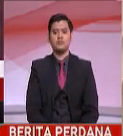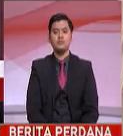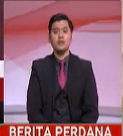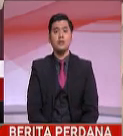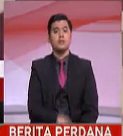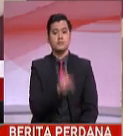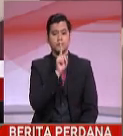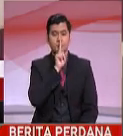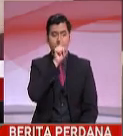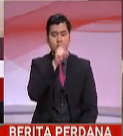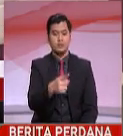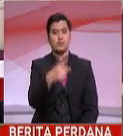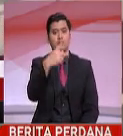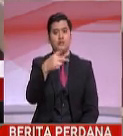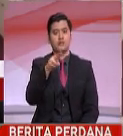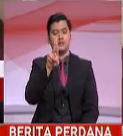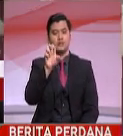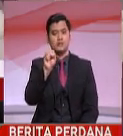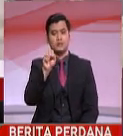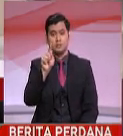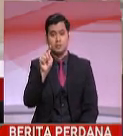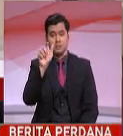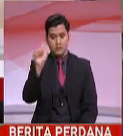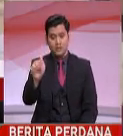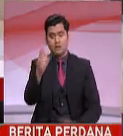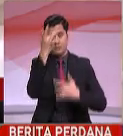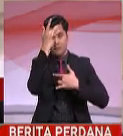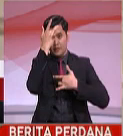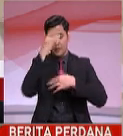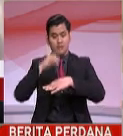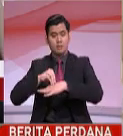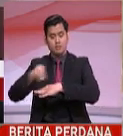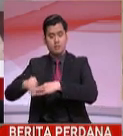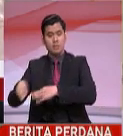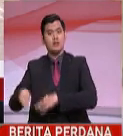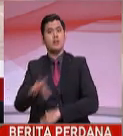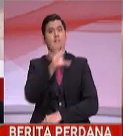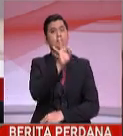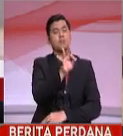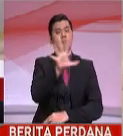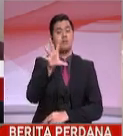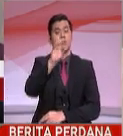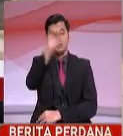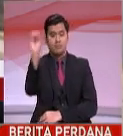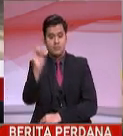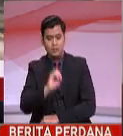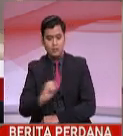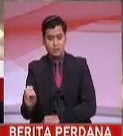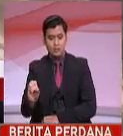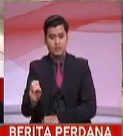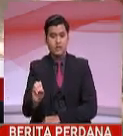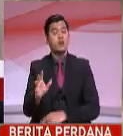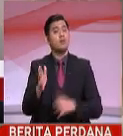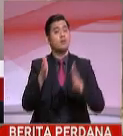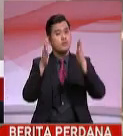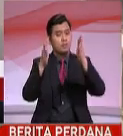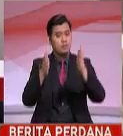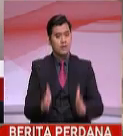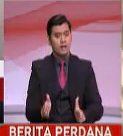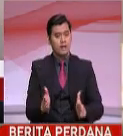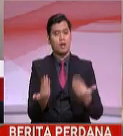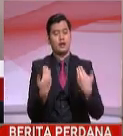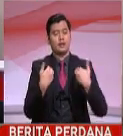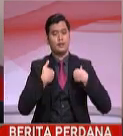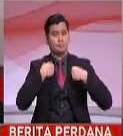Sungguhpun kusta merupakan penyakit berjangkit, 95% individu secara semula jadinya imun